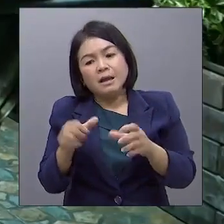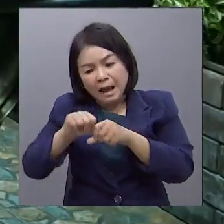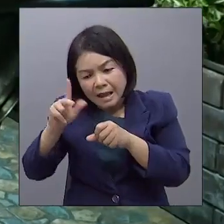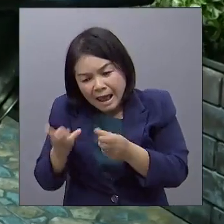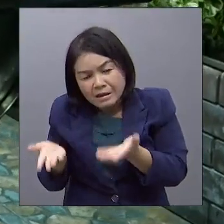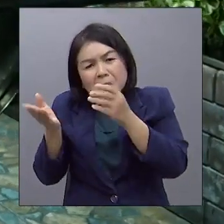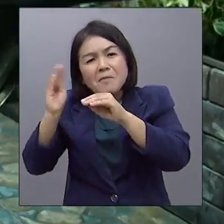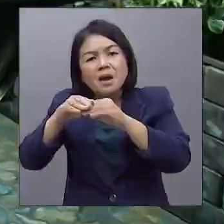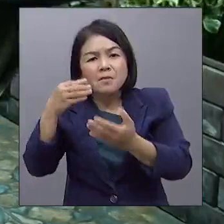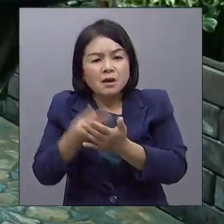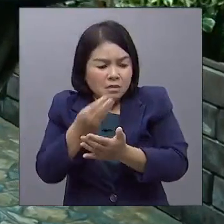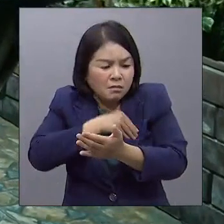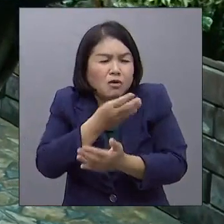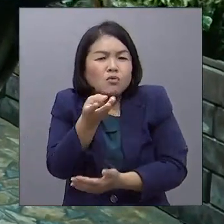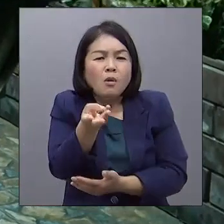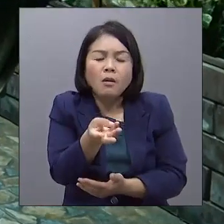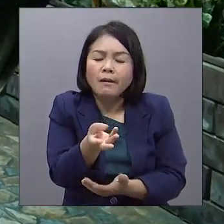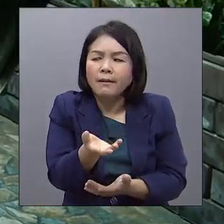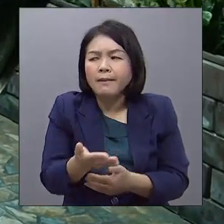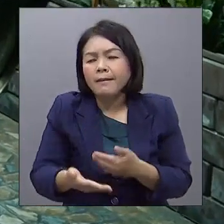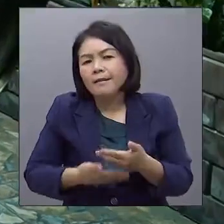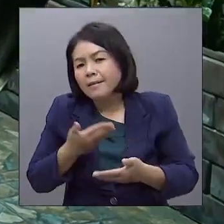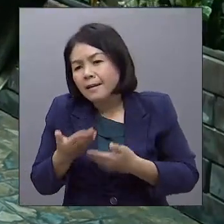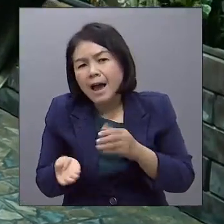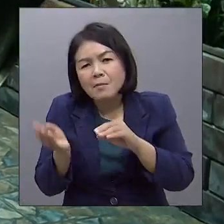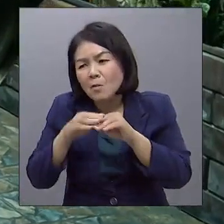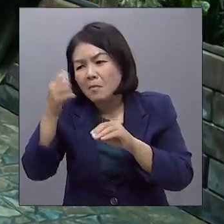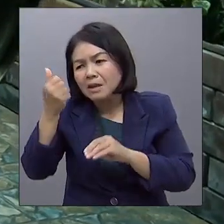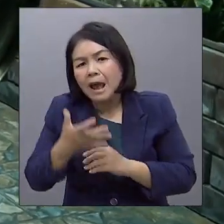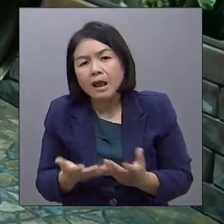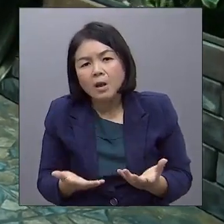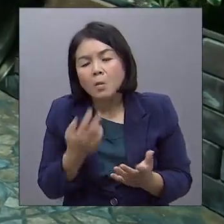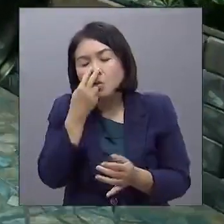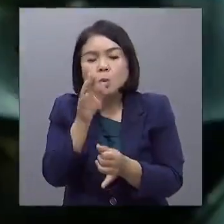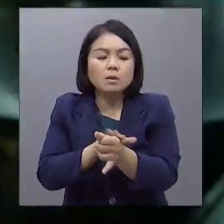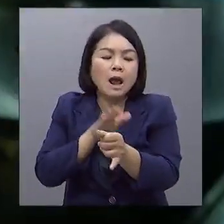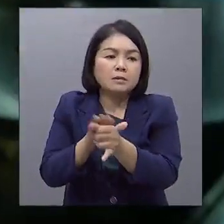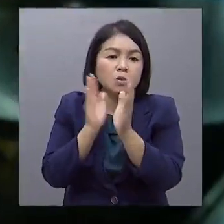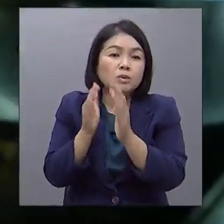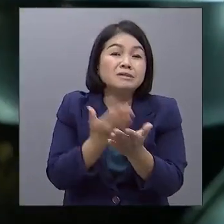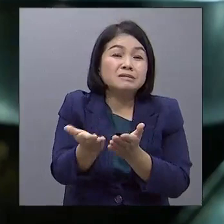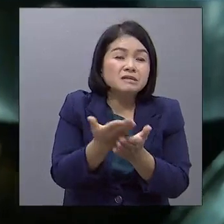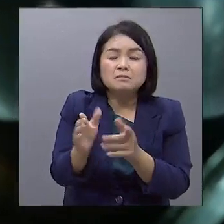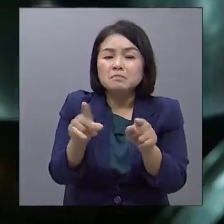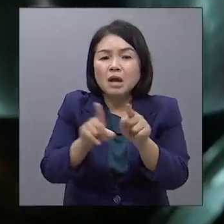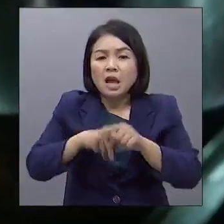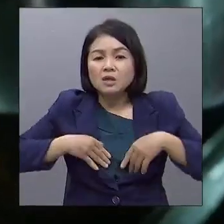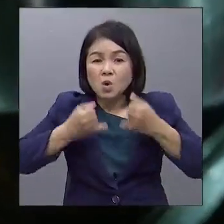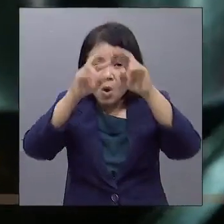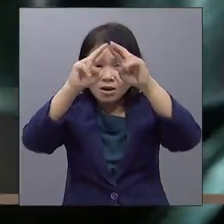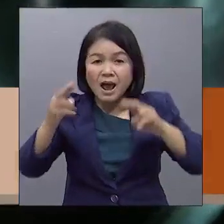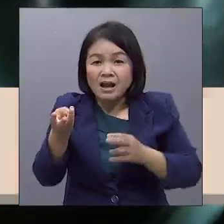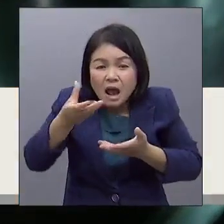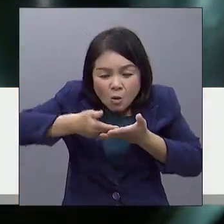ไรมันก็ยิ่งลดลงค้าขายก็ปรับราคาไม่ได้นะคะเพราะว่าก็เห็นใจลูกค้าไม่ต่างจากเจ้าของร้านขายโจ๊กต้ม